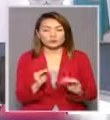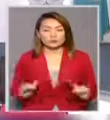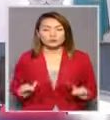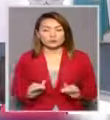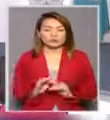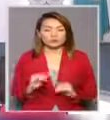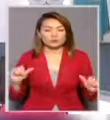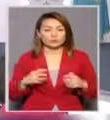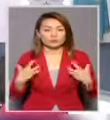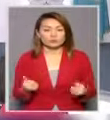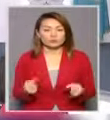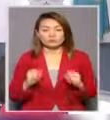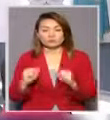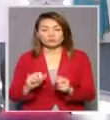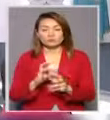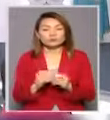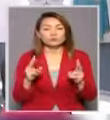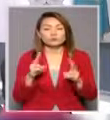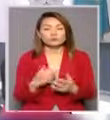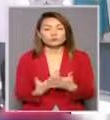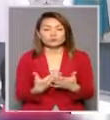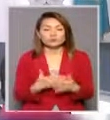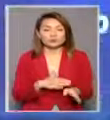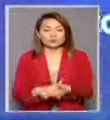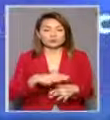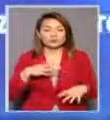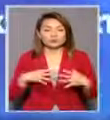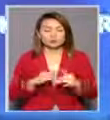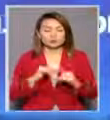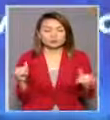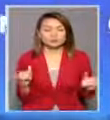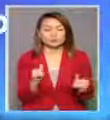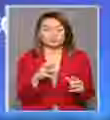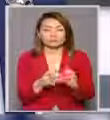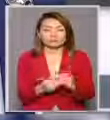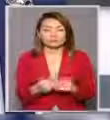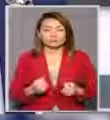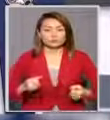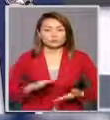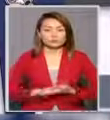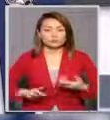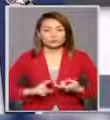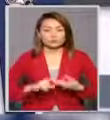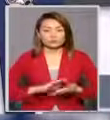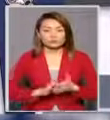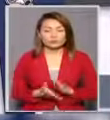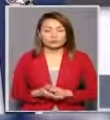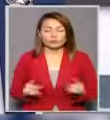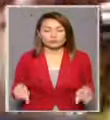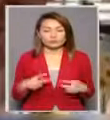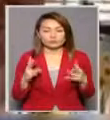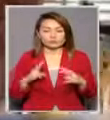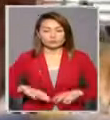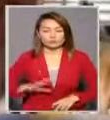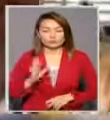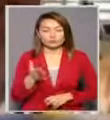травм и вреда здоровью. Кроме того, предусмотрено совершенствование требований к помещению и к части санитарно-эпидемиологического состояния.